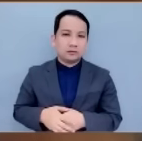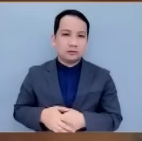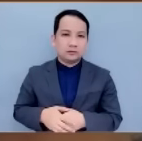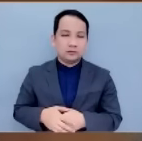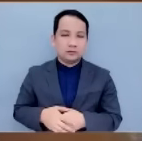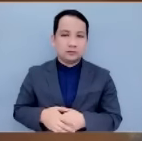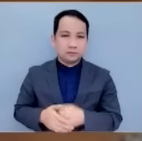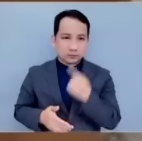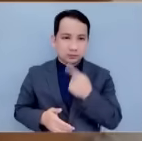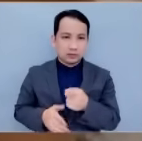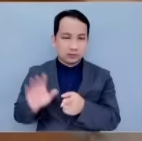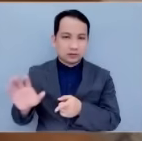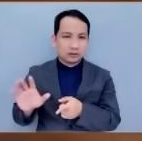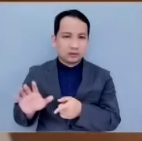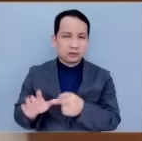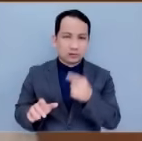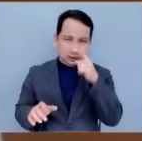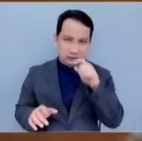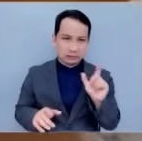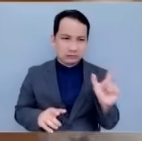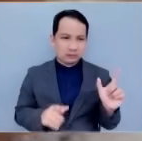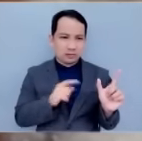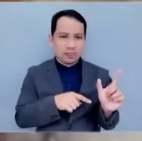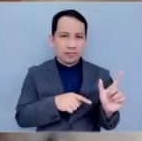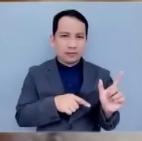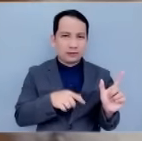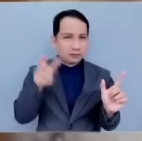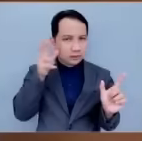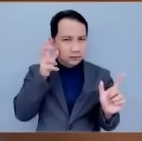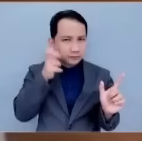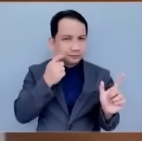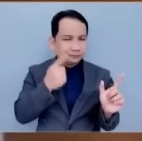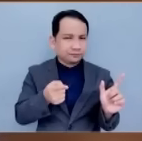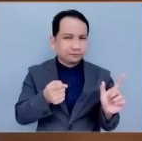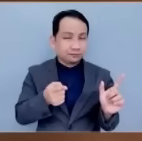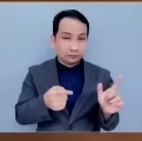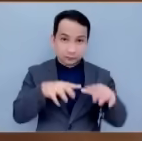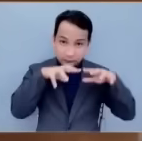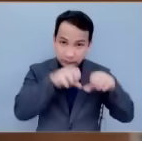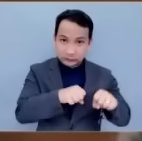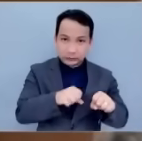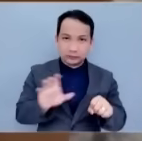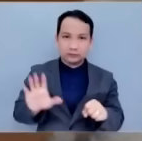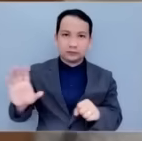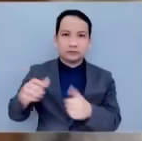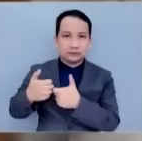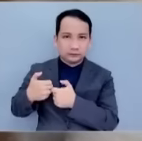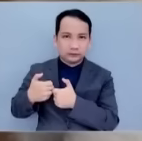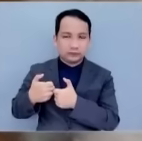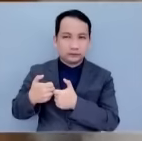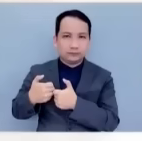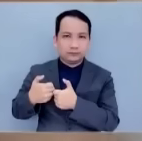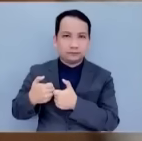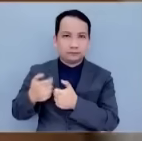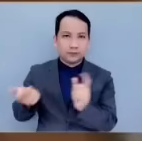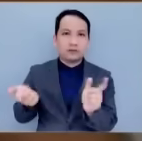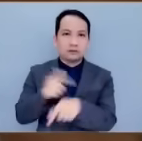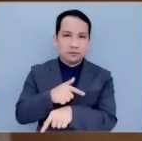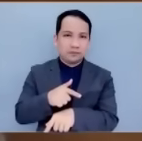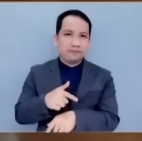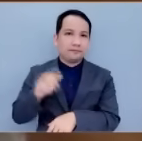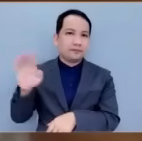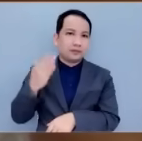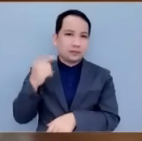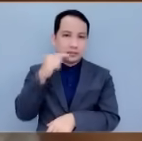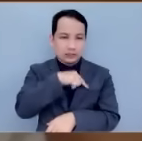niya, 23 years old na siya. Maraming nakarinig niyan. Nuhuli kasi siya ng kanyang kasintahan kaya binaliktad niya. Siya ang unang